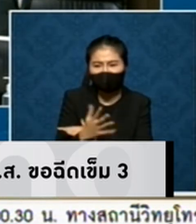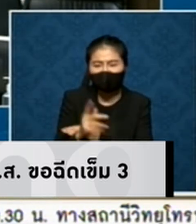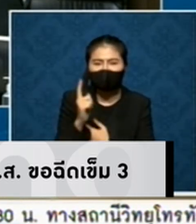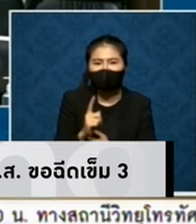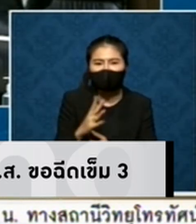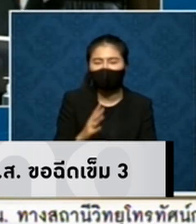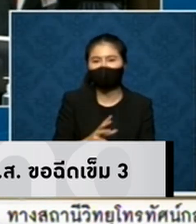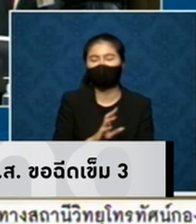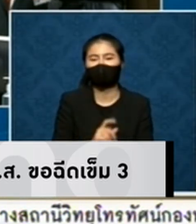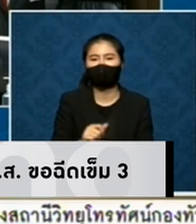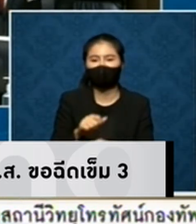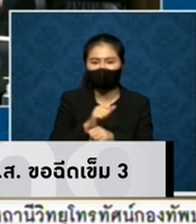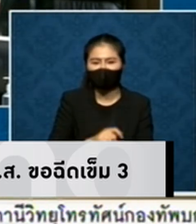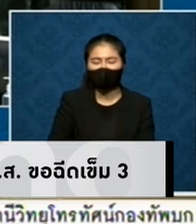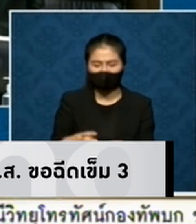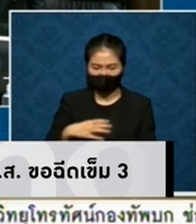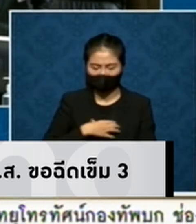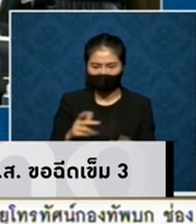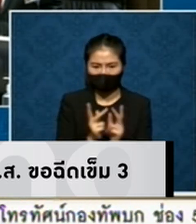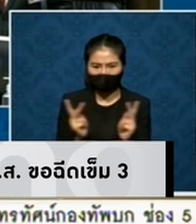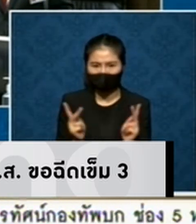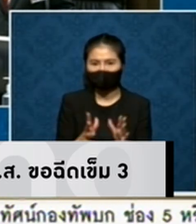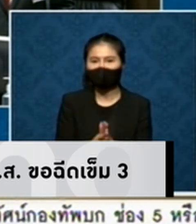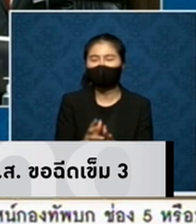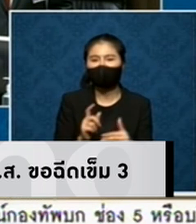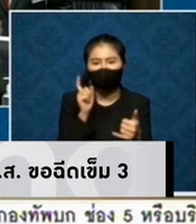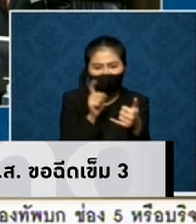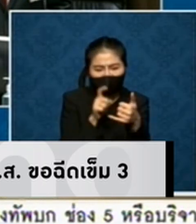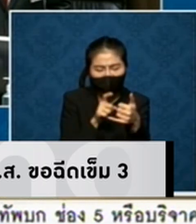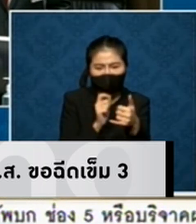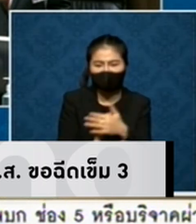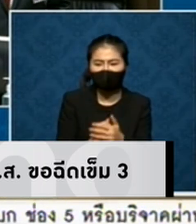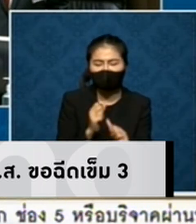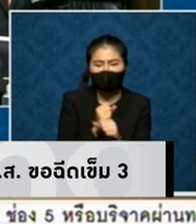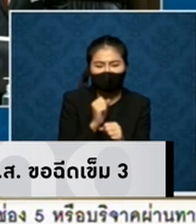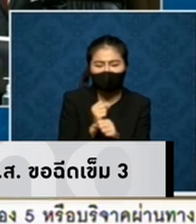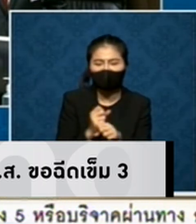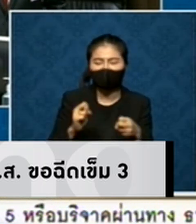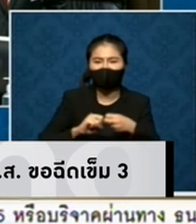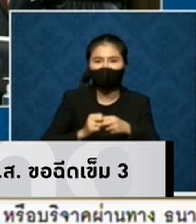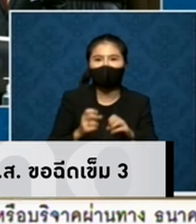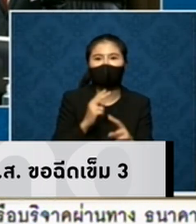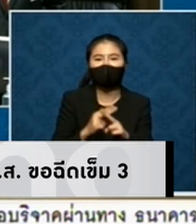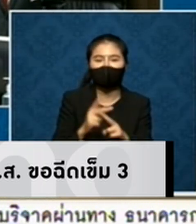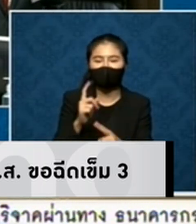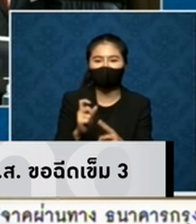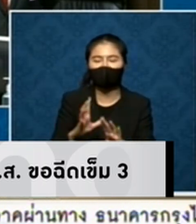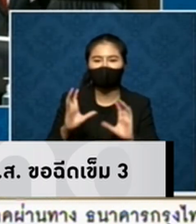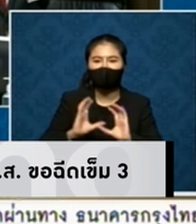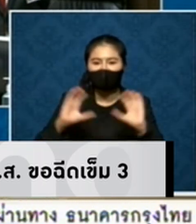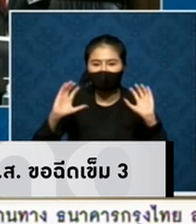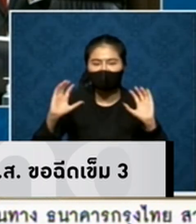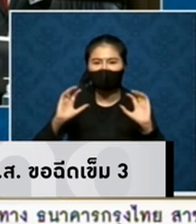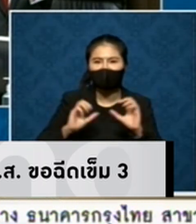านประธานตั้งกรรมการสอบครับเขามีจุดประสงค์อะไรทำลายพวกสภาด้วยกันเองเนี่ยคิดว่าจะมี